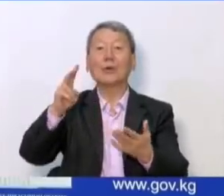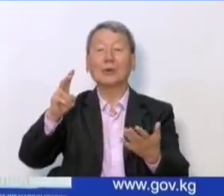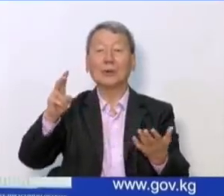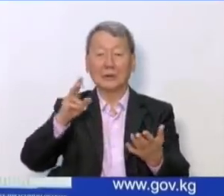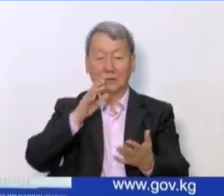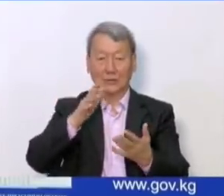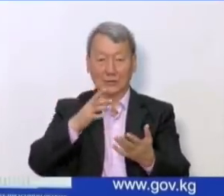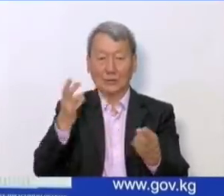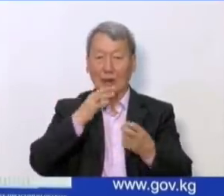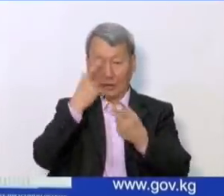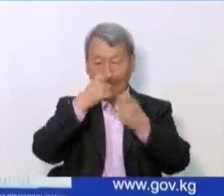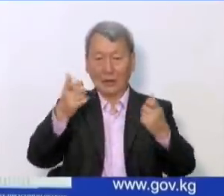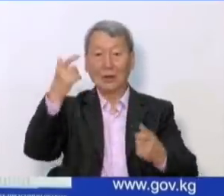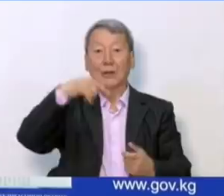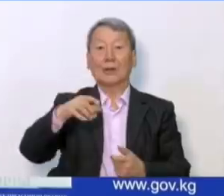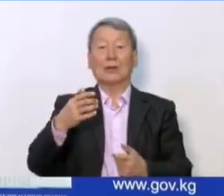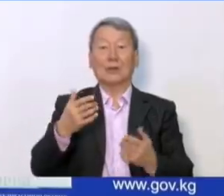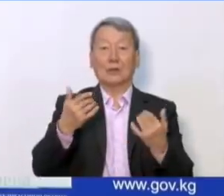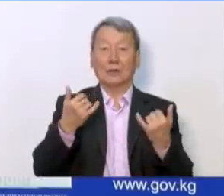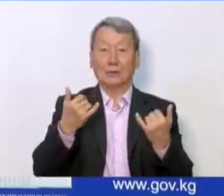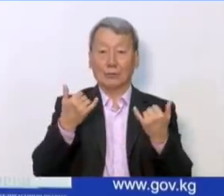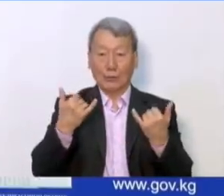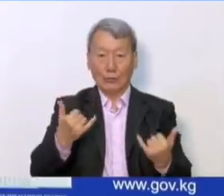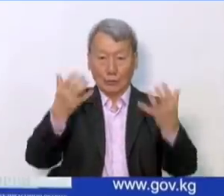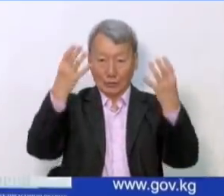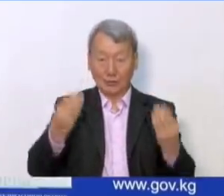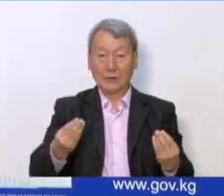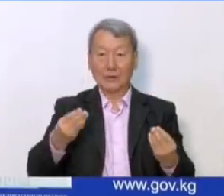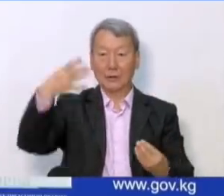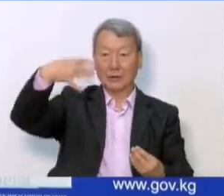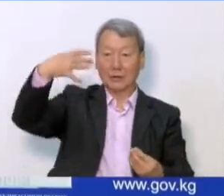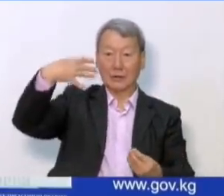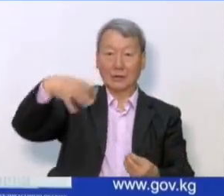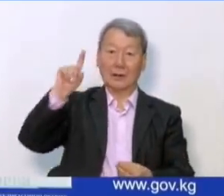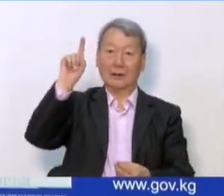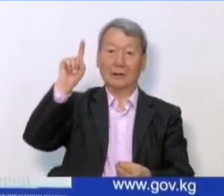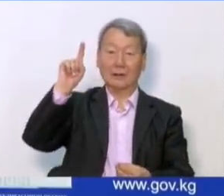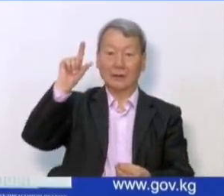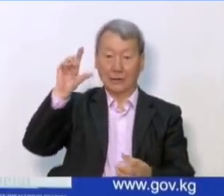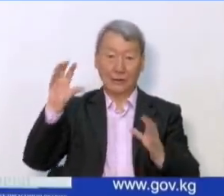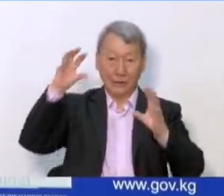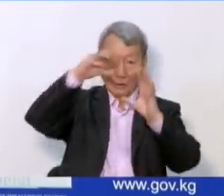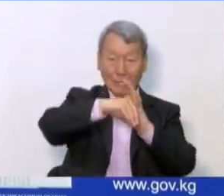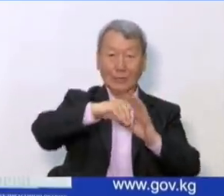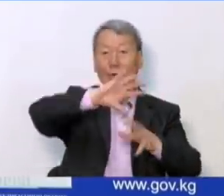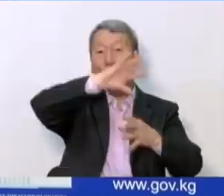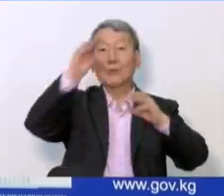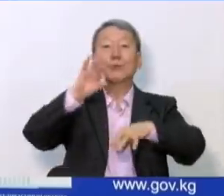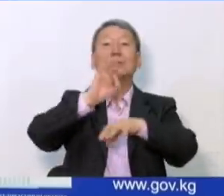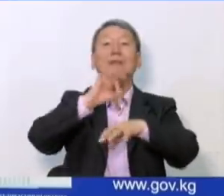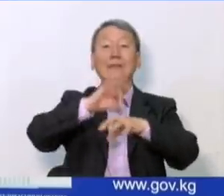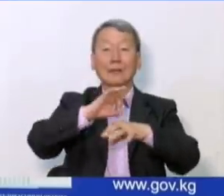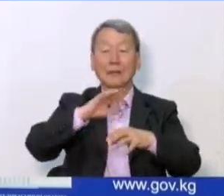айгинелеп туруп атат. Ошентип бүгүнкү 41 учурду кошкондо республика